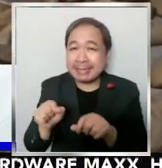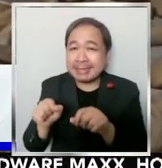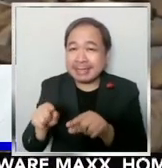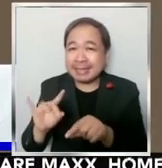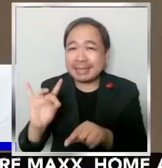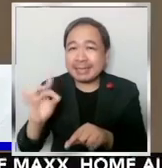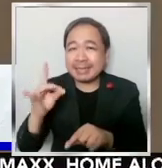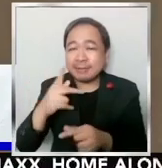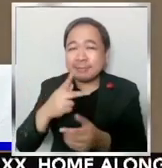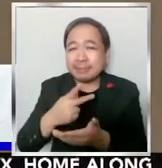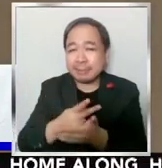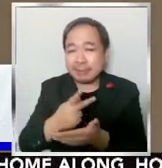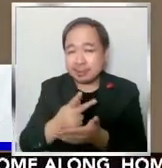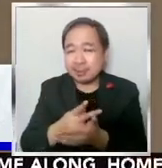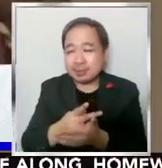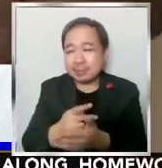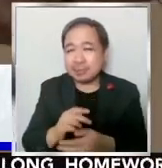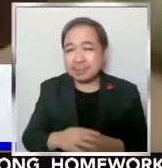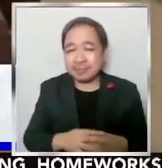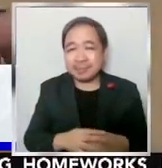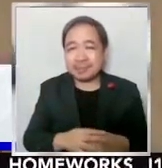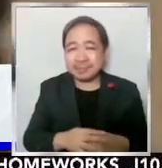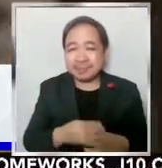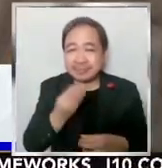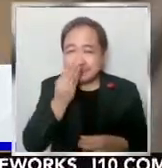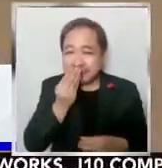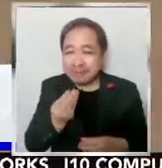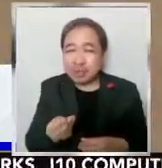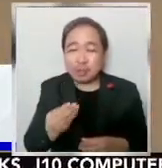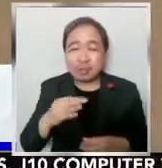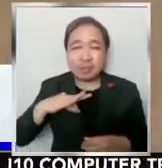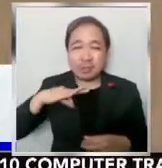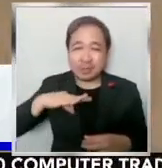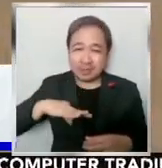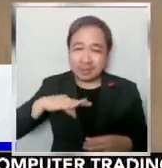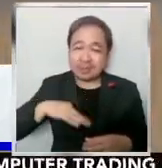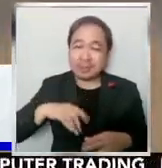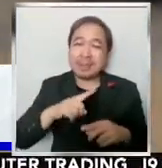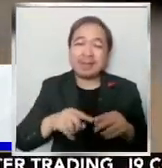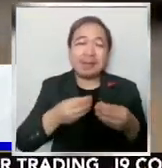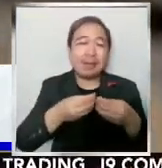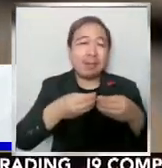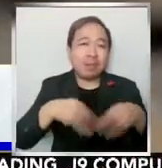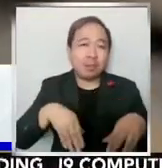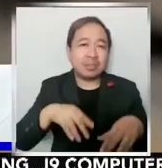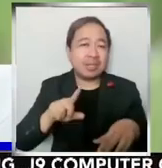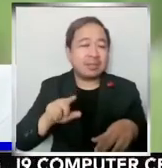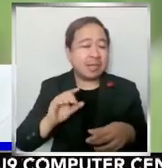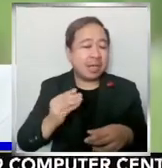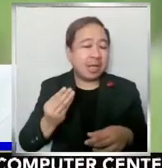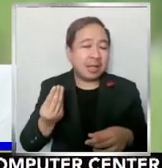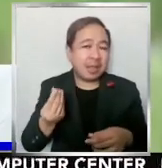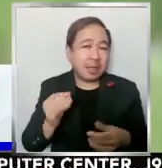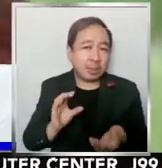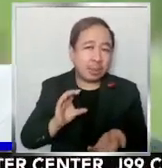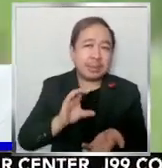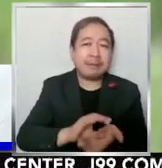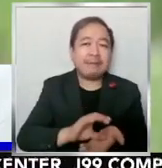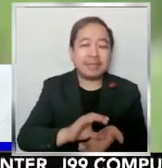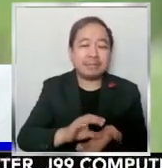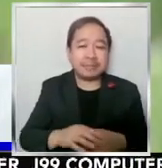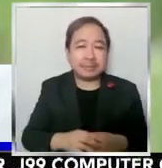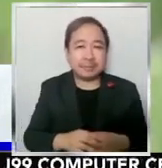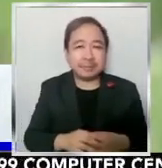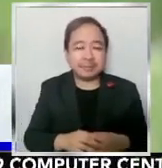pesos. Maliit na ang kita, lugi pa sa ipinundar na kapital. May natunaw yung